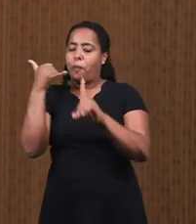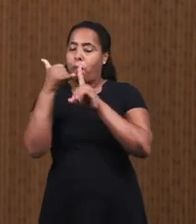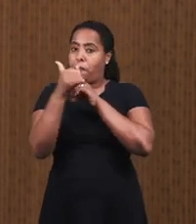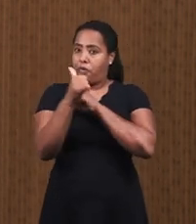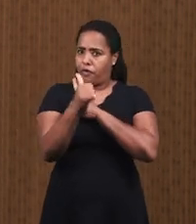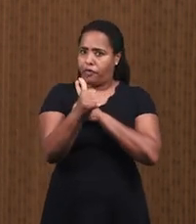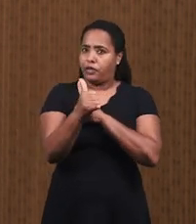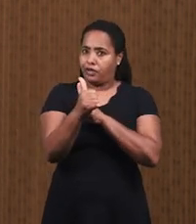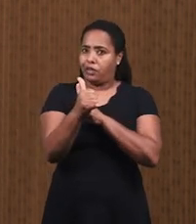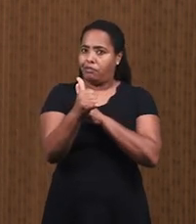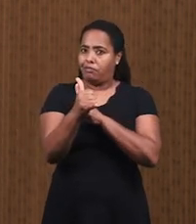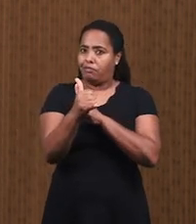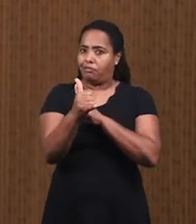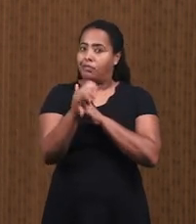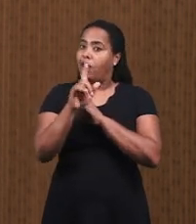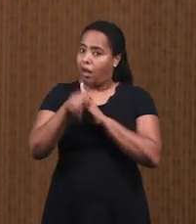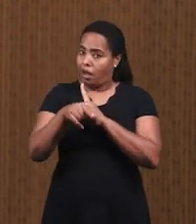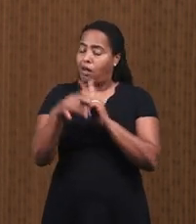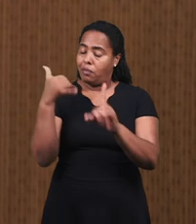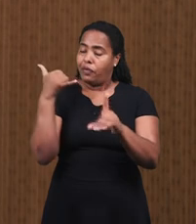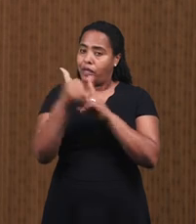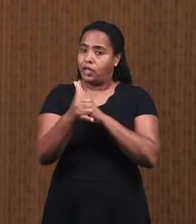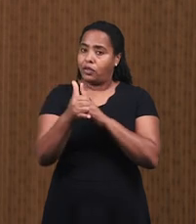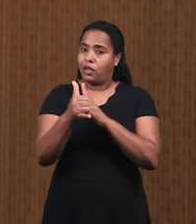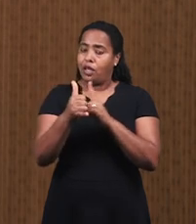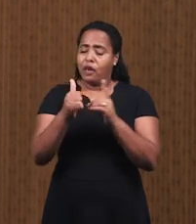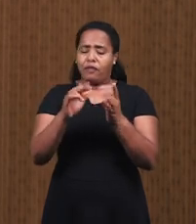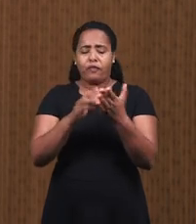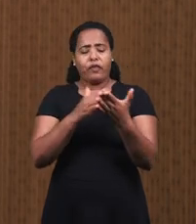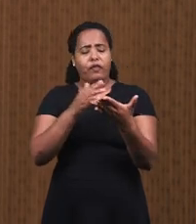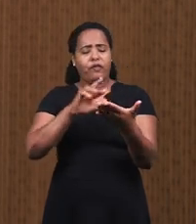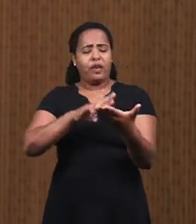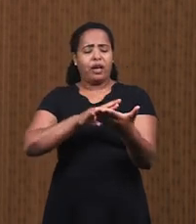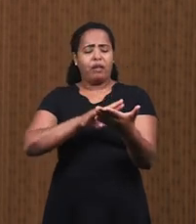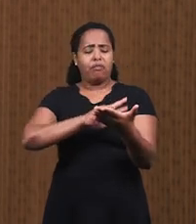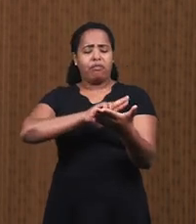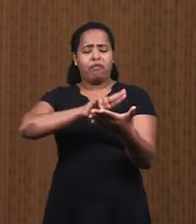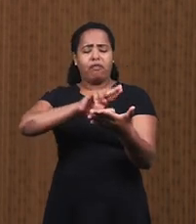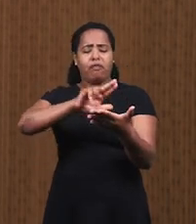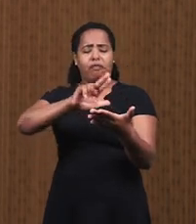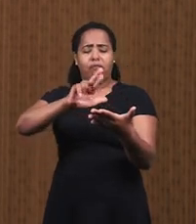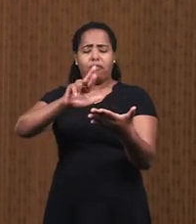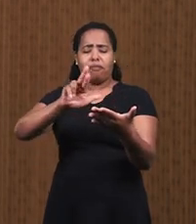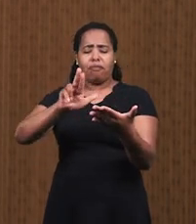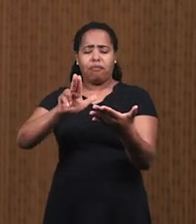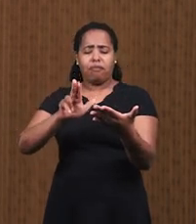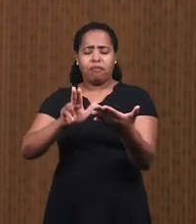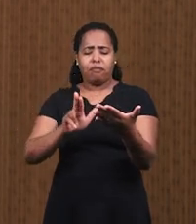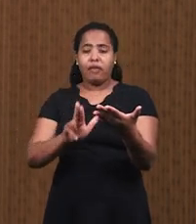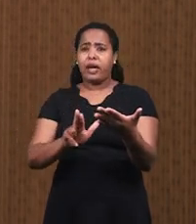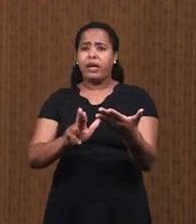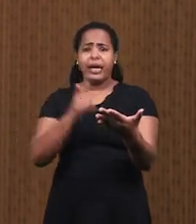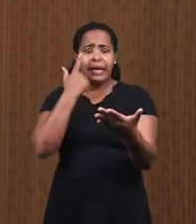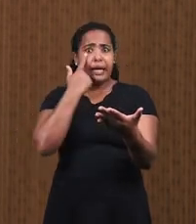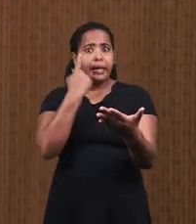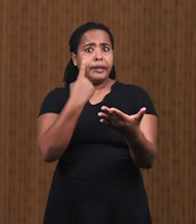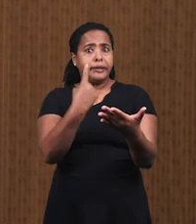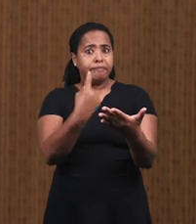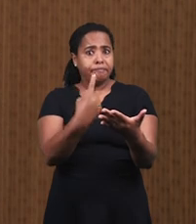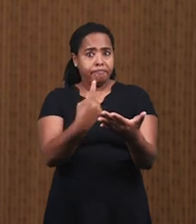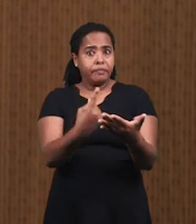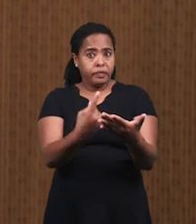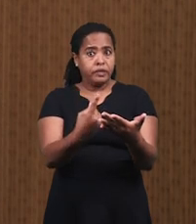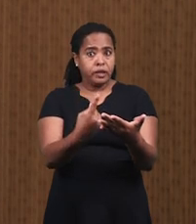он присутствует там, в пророческих образах. Вы видите в разных образах его,